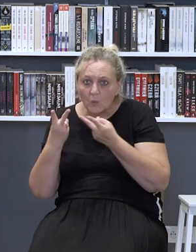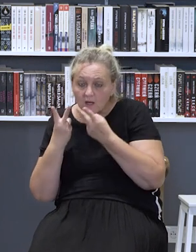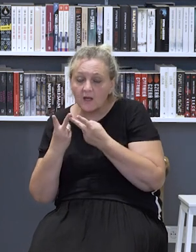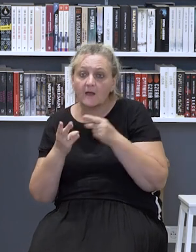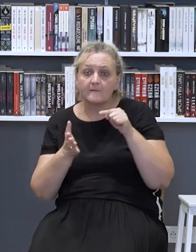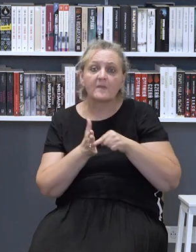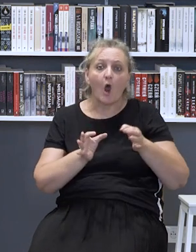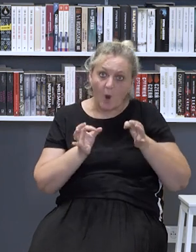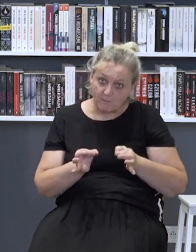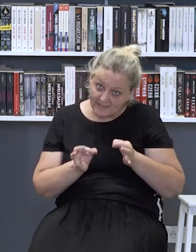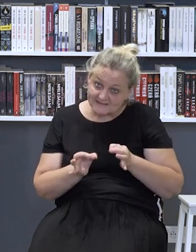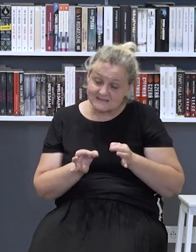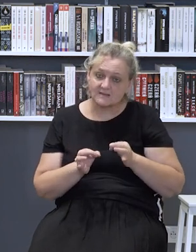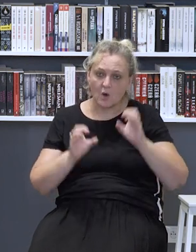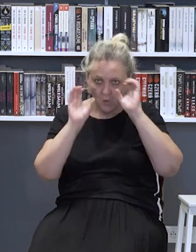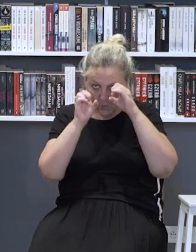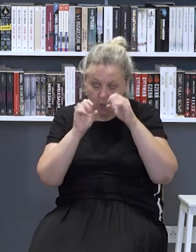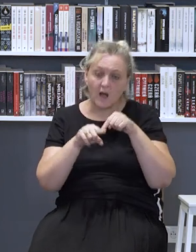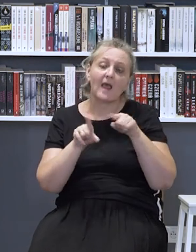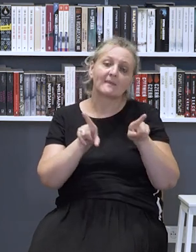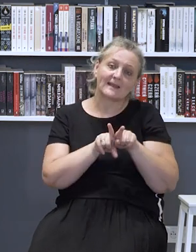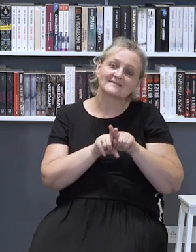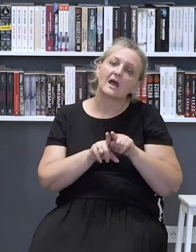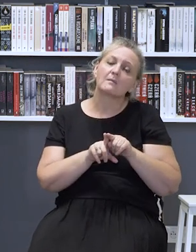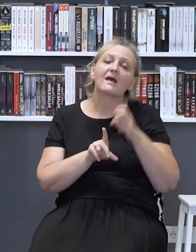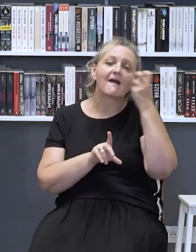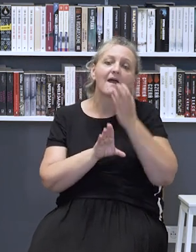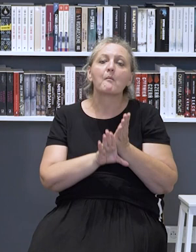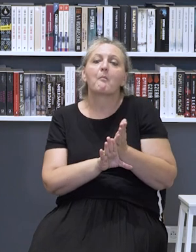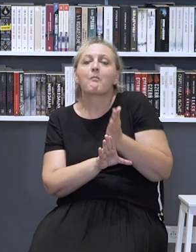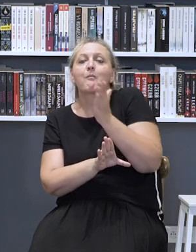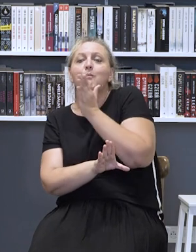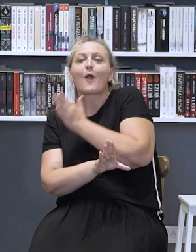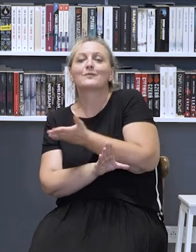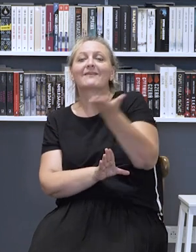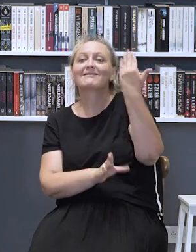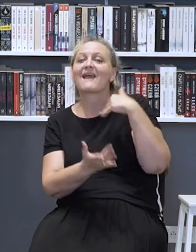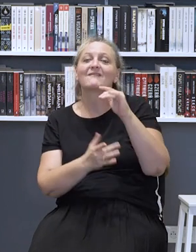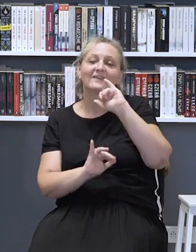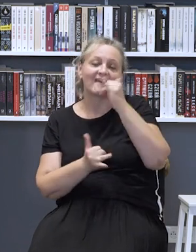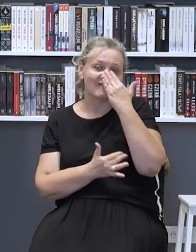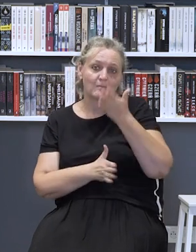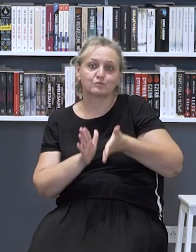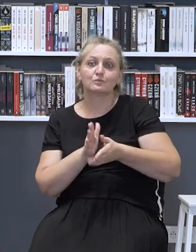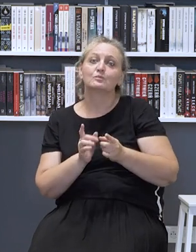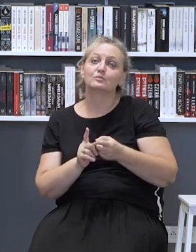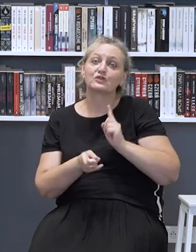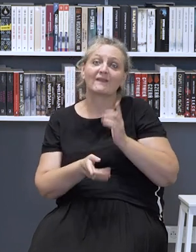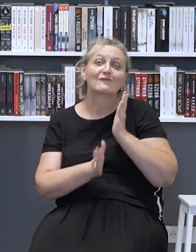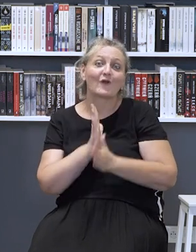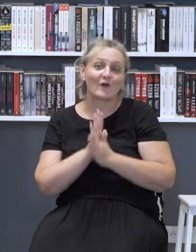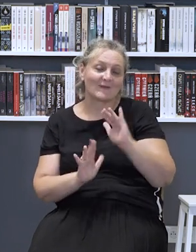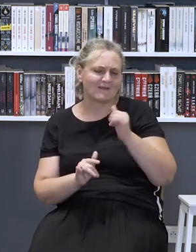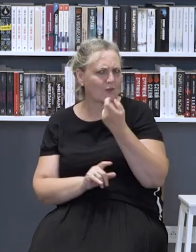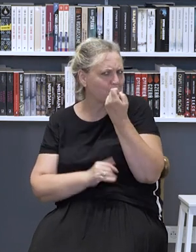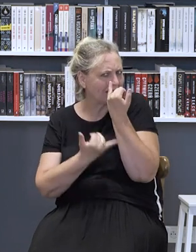i tych współczesnych googlowskich, ale zainteresowało mnie, jak to miasto wyglądało przed wojną, bo ono było